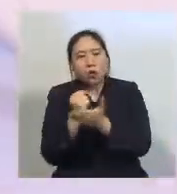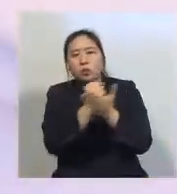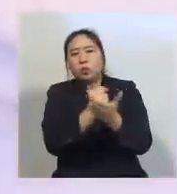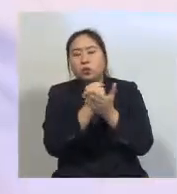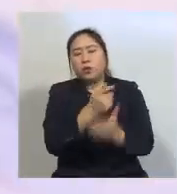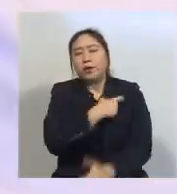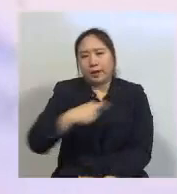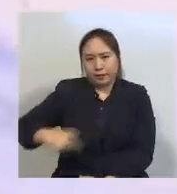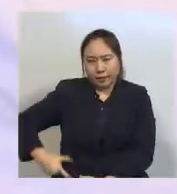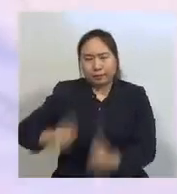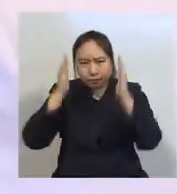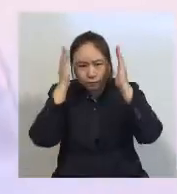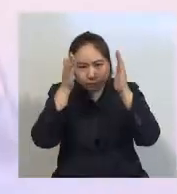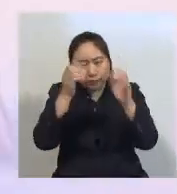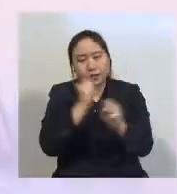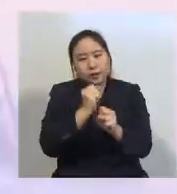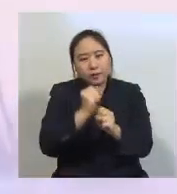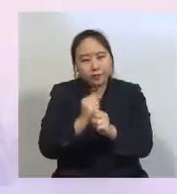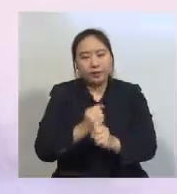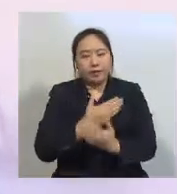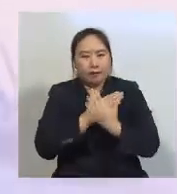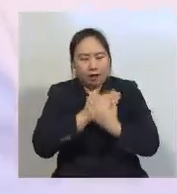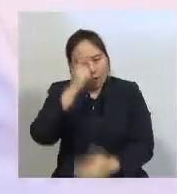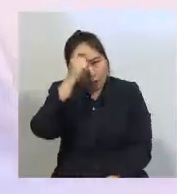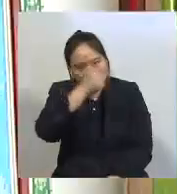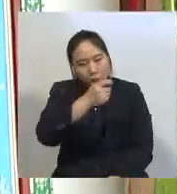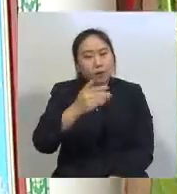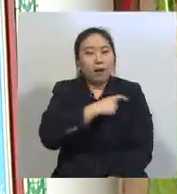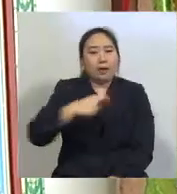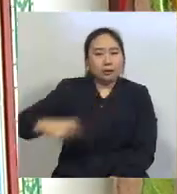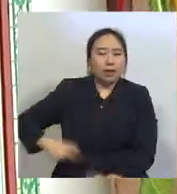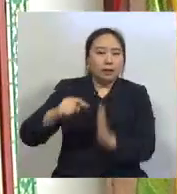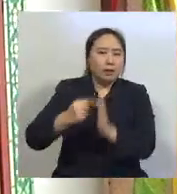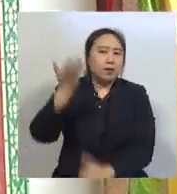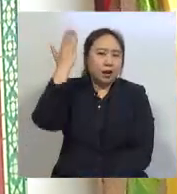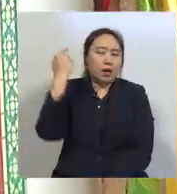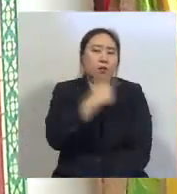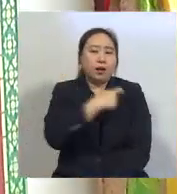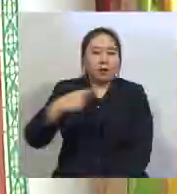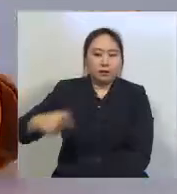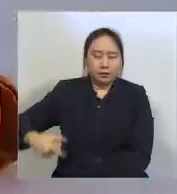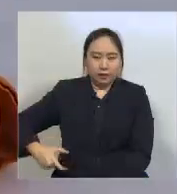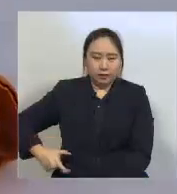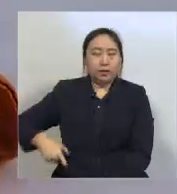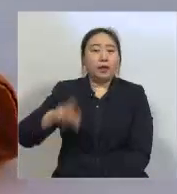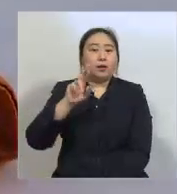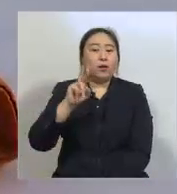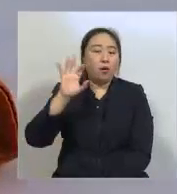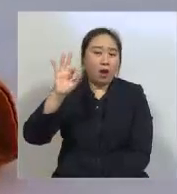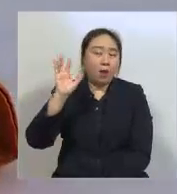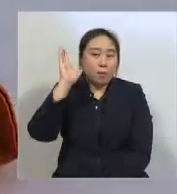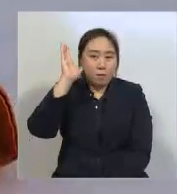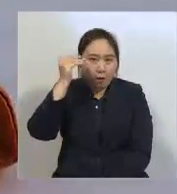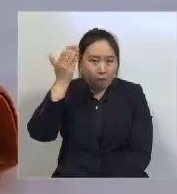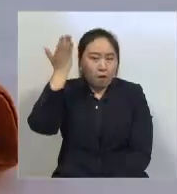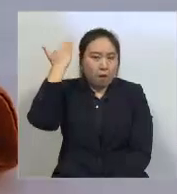คุณด้วยความวิริยะอุตสาหะและจงรักภักดีมาตั้งแต่รัชสมัยพระบาทสมเด็จพระบรมชนกาธิเบศร